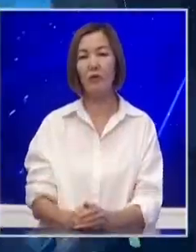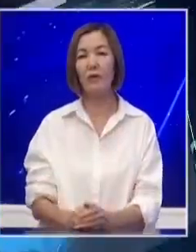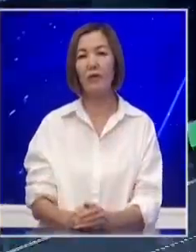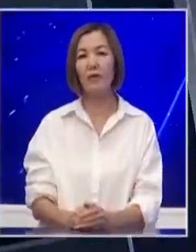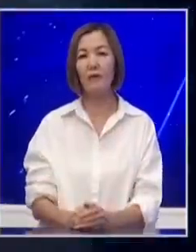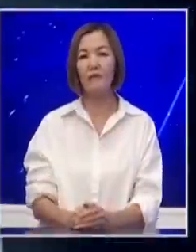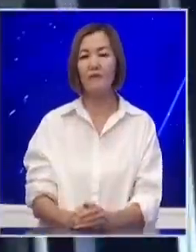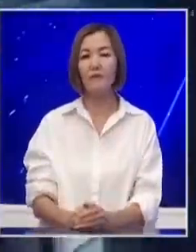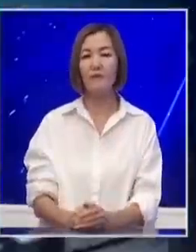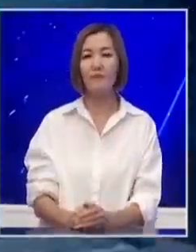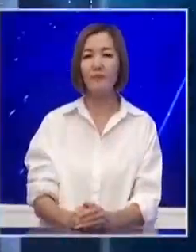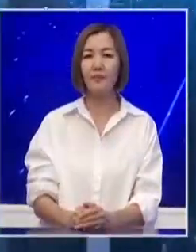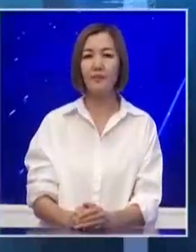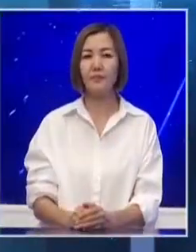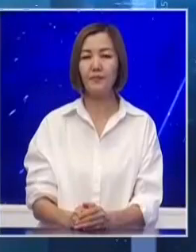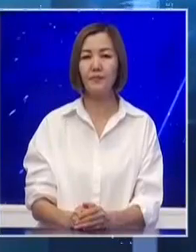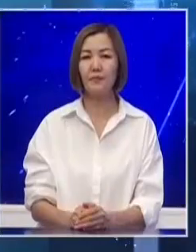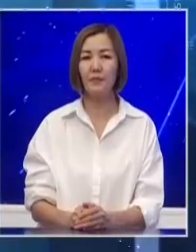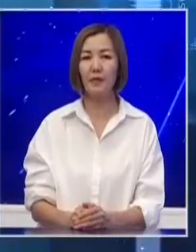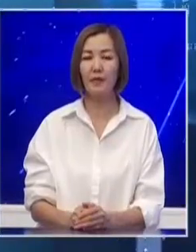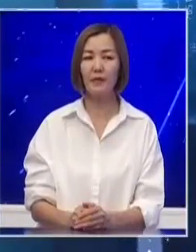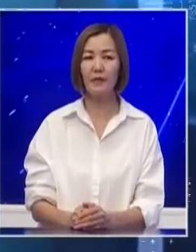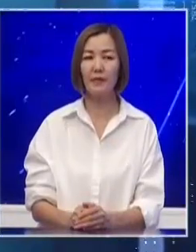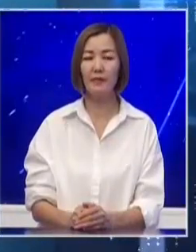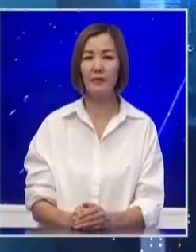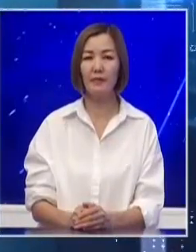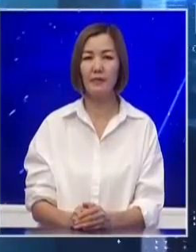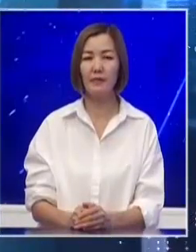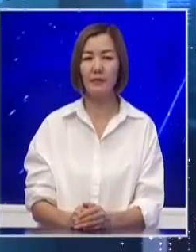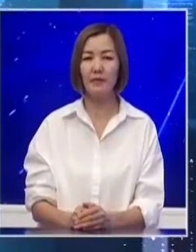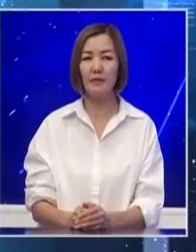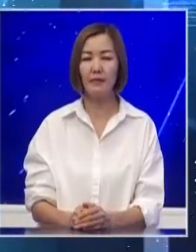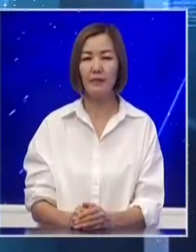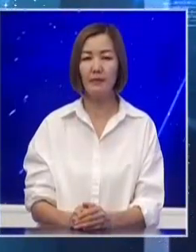Алмат Хамид, Қазақстан Республикасы қарулы күштері баспасөз қызметінің көмегімен.